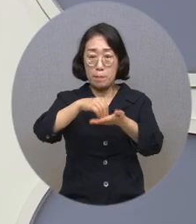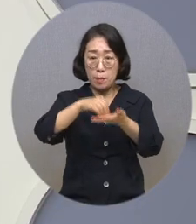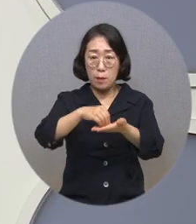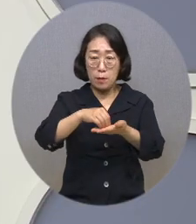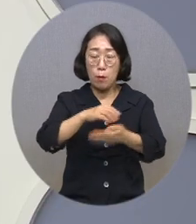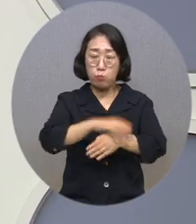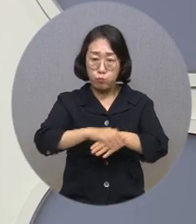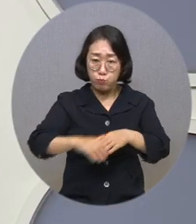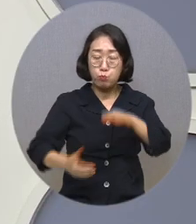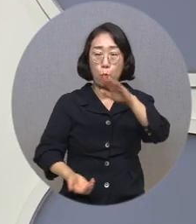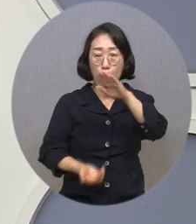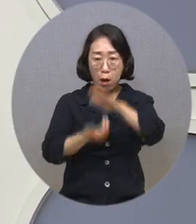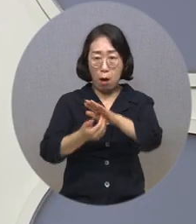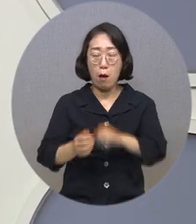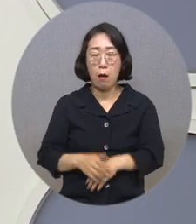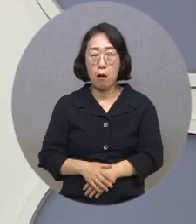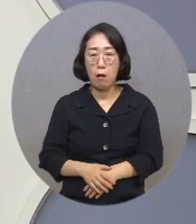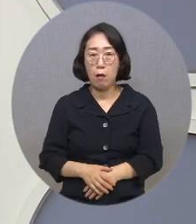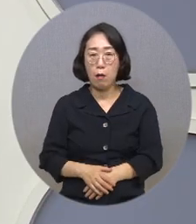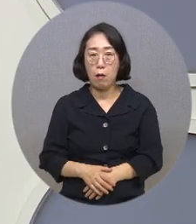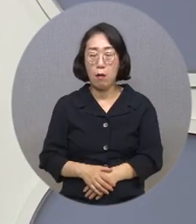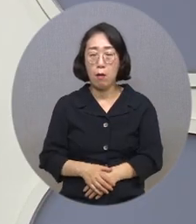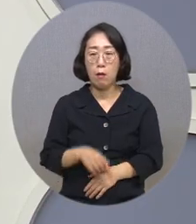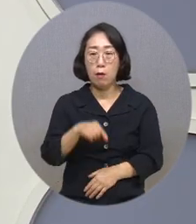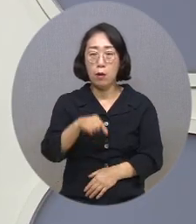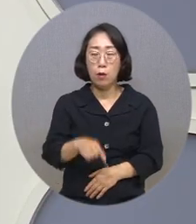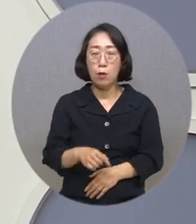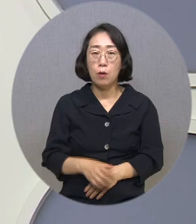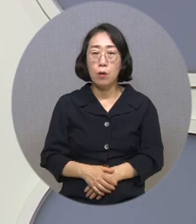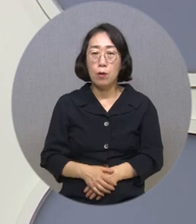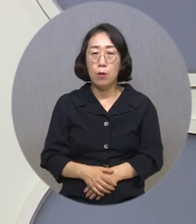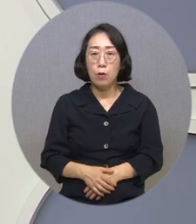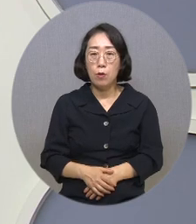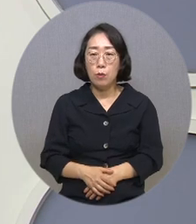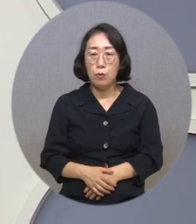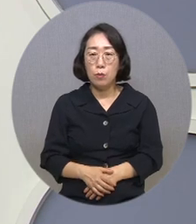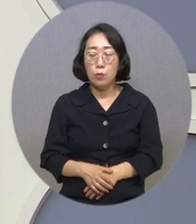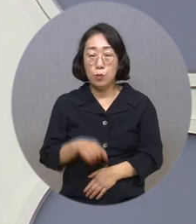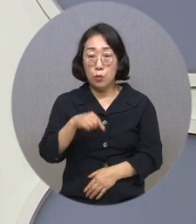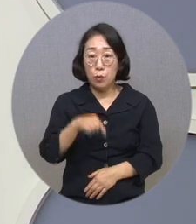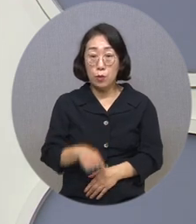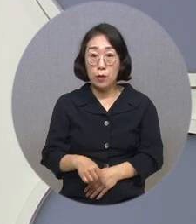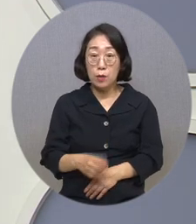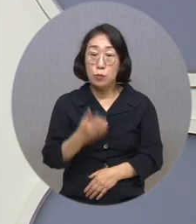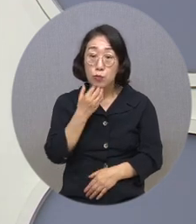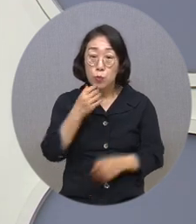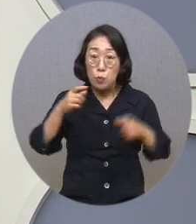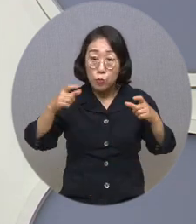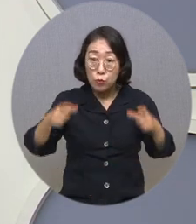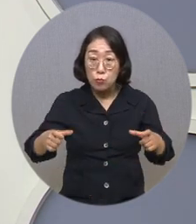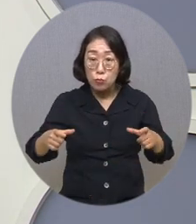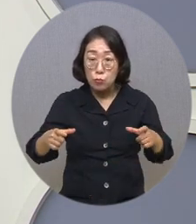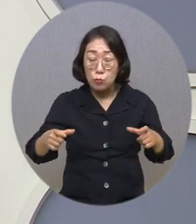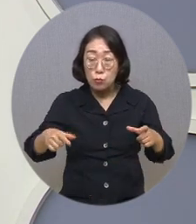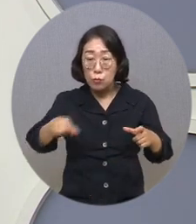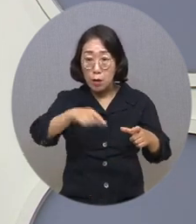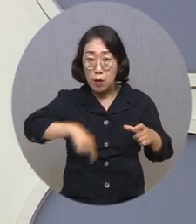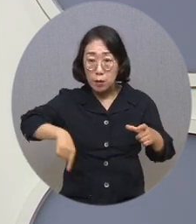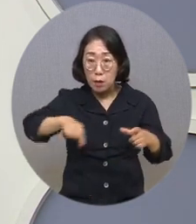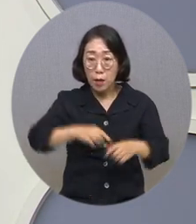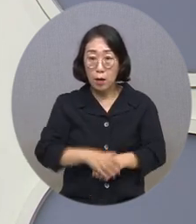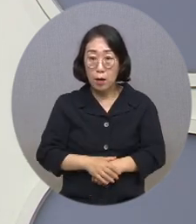얘기는 뭐냐면 수도권에다가 예를 들면 반도체 인력을 늘려주면 지방대학은 더 죽을 거